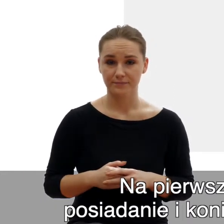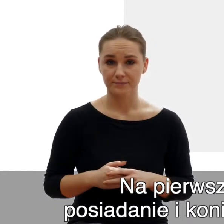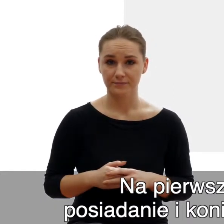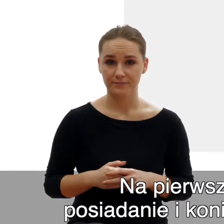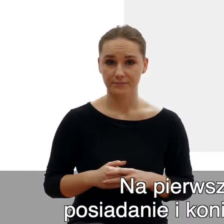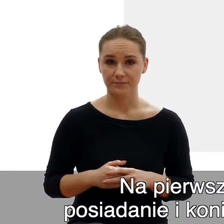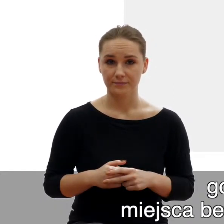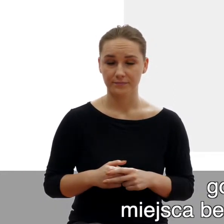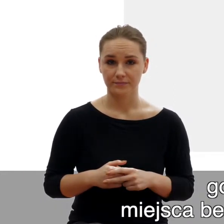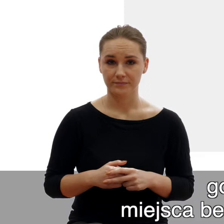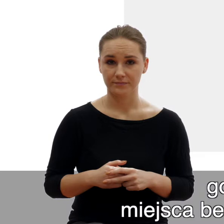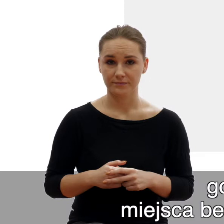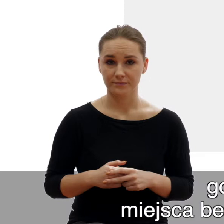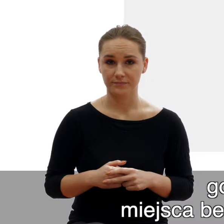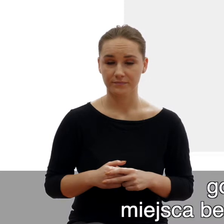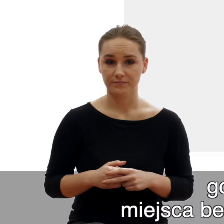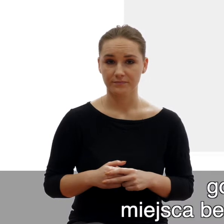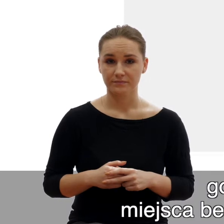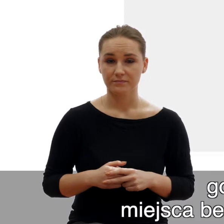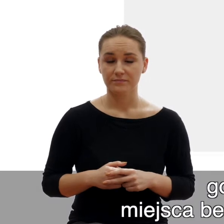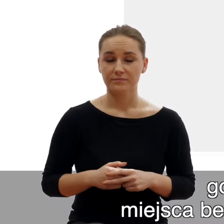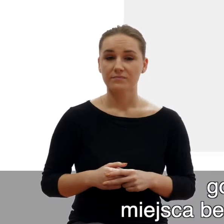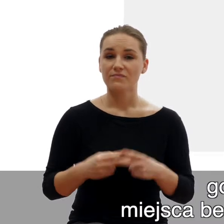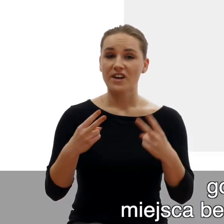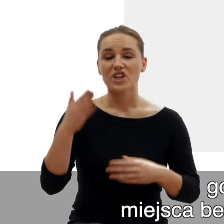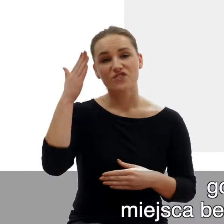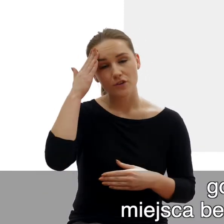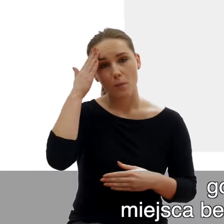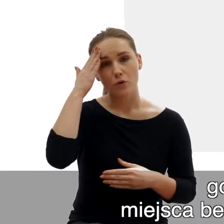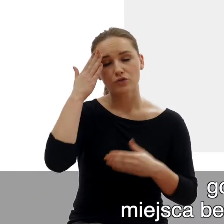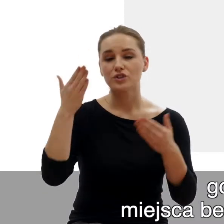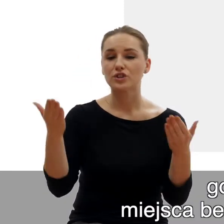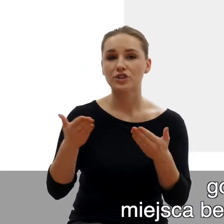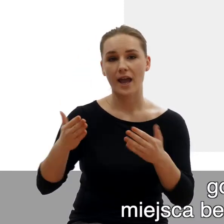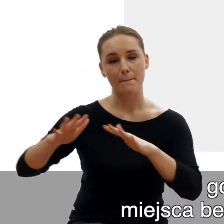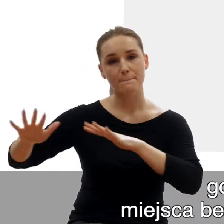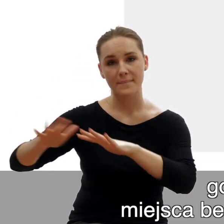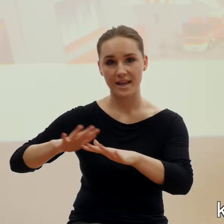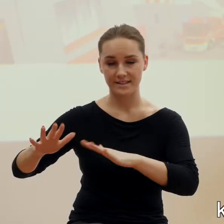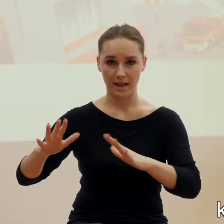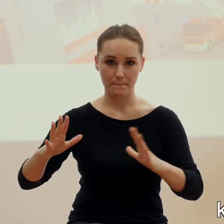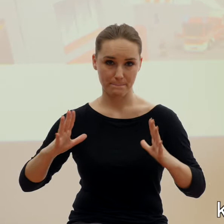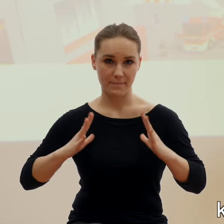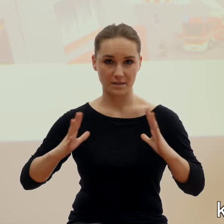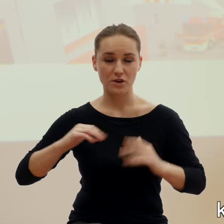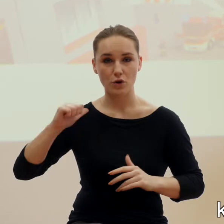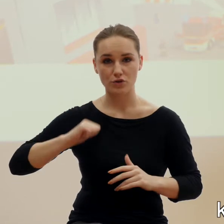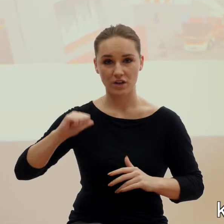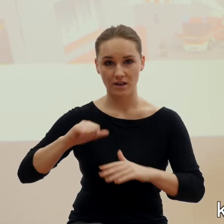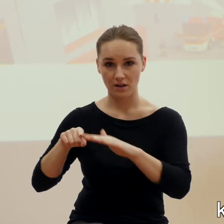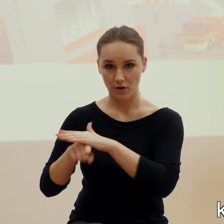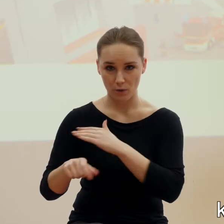zdawanie sobie sprawy z tego, gdzie takie miejsca się znajdują, miejsca bezpiecznego oczekiwania na ewakuację. I to mogą być